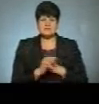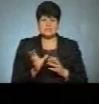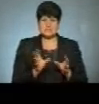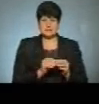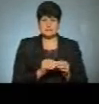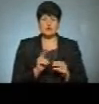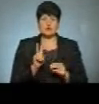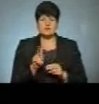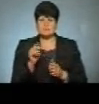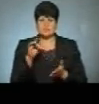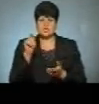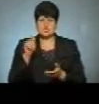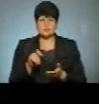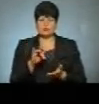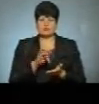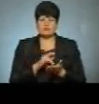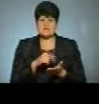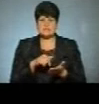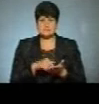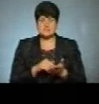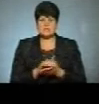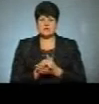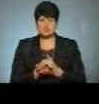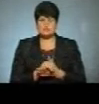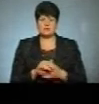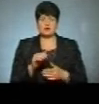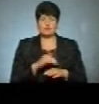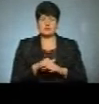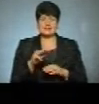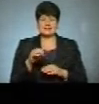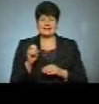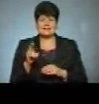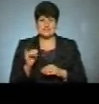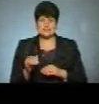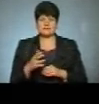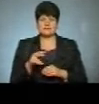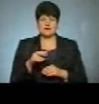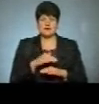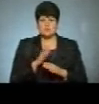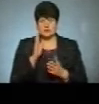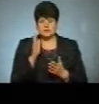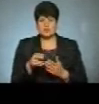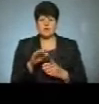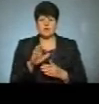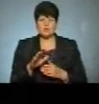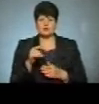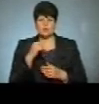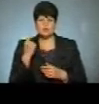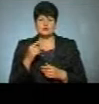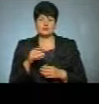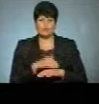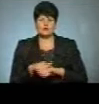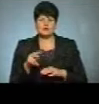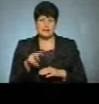не заїжджатимуть у центр міста та на Дружбу, а саме від вулиці Текстильної через Київську на вулицю Лесі Українки. У зворотньому напрямку від